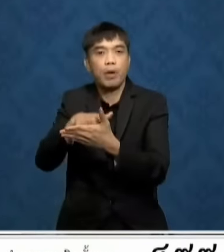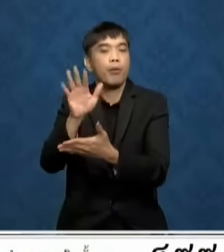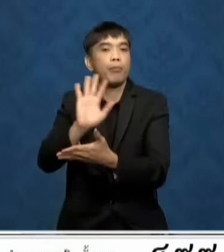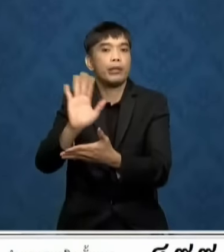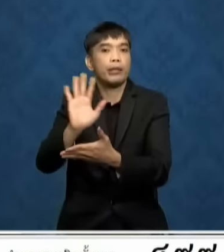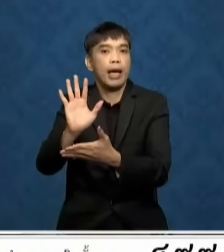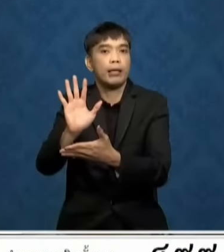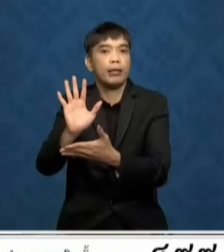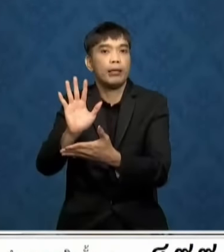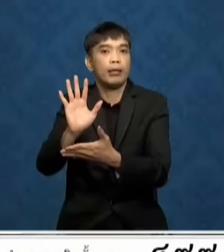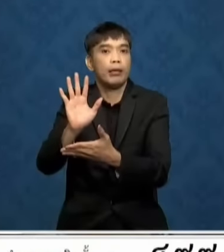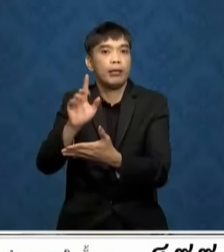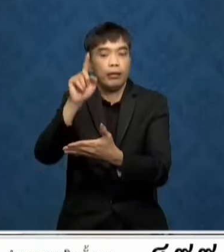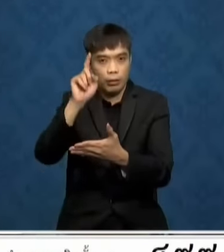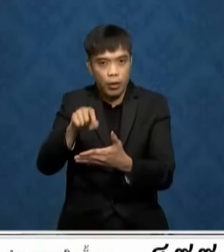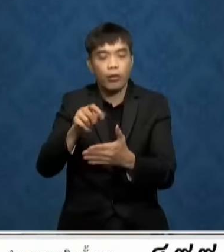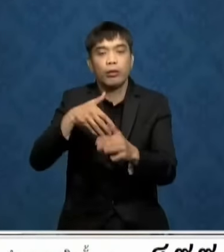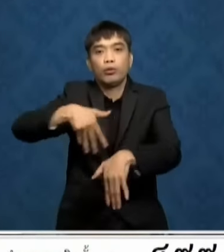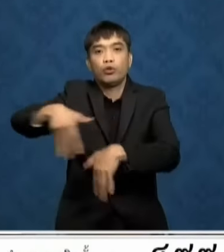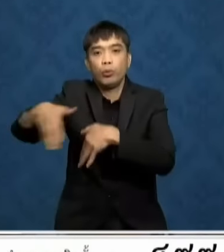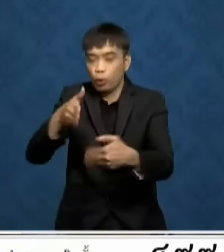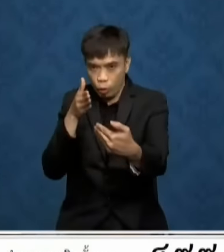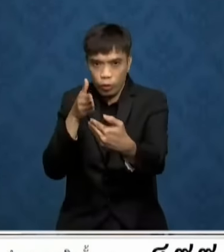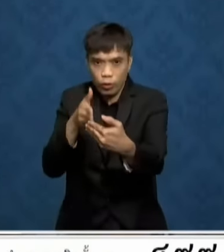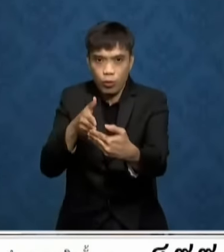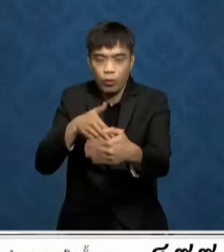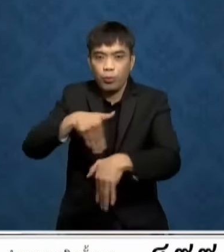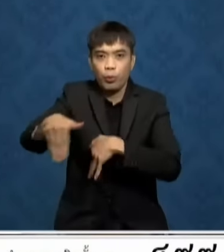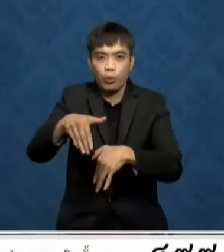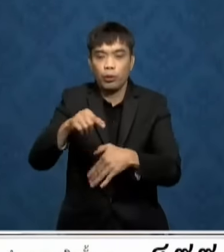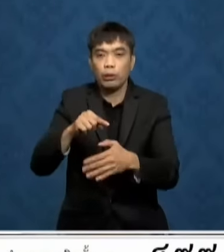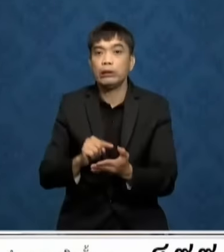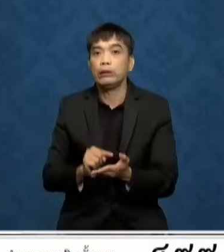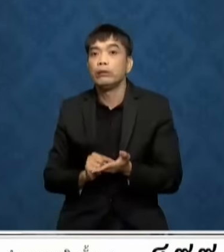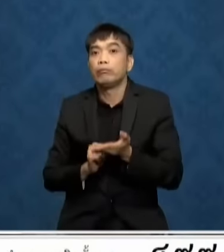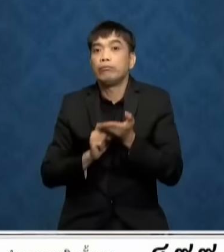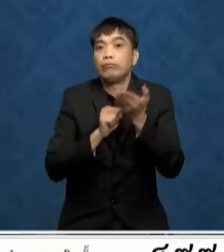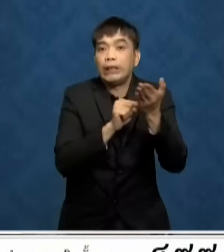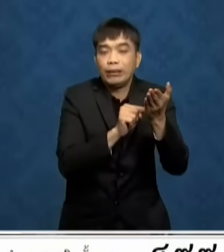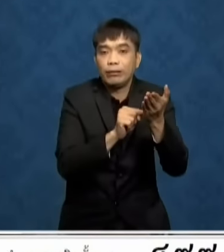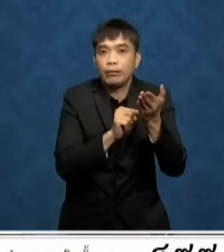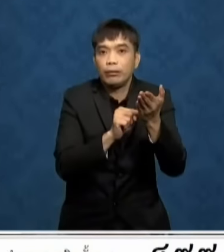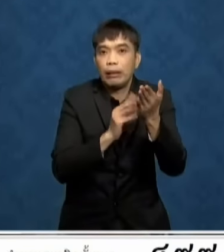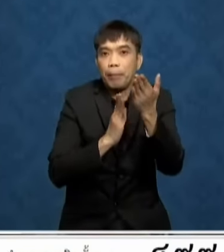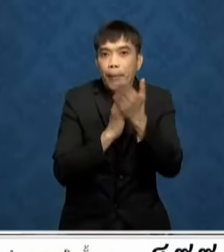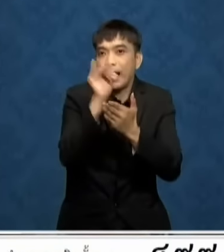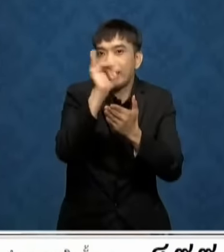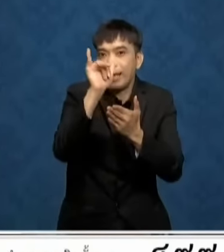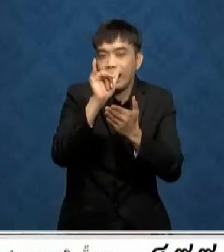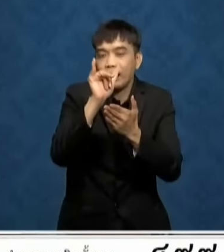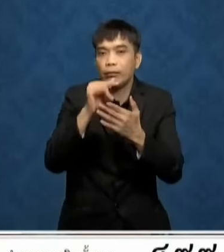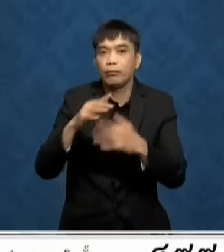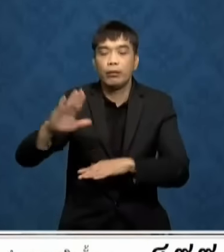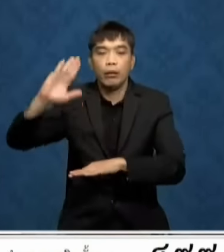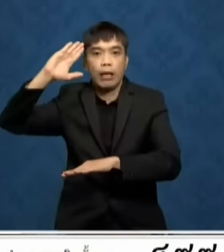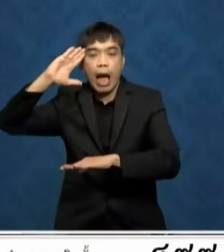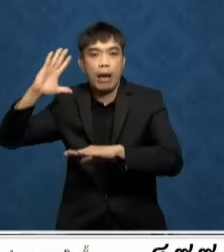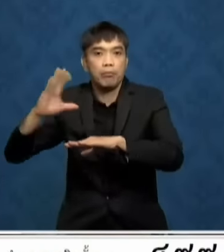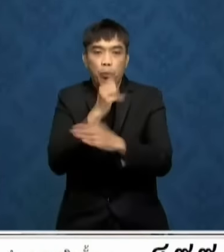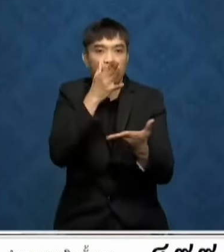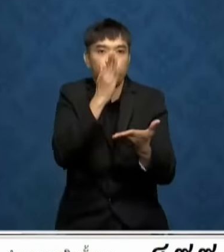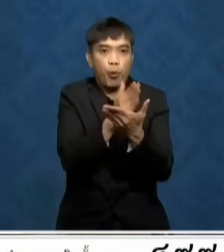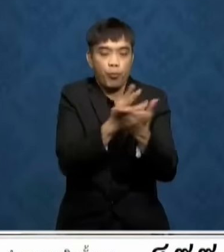งหรือทางอ้อมจากประชาชนเท่านั้นก็ยังไม่ทันได้ยกขาเหมือนเดิมครับรัฐประหารก็เกิดขึ้นในปีถัดไปเบรก